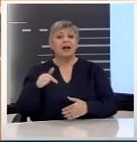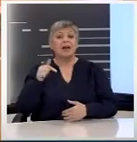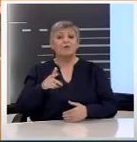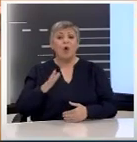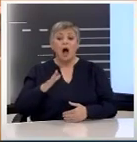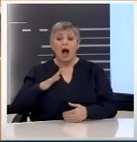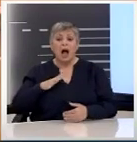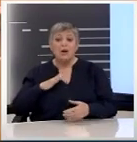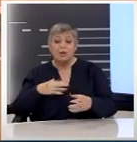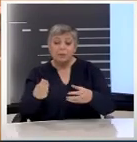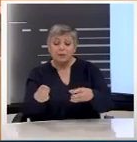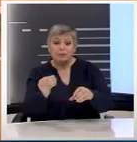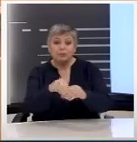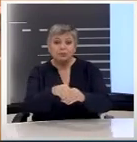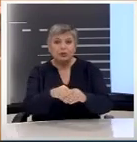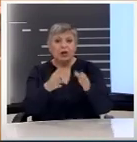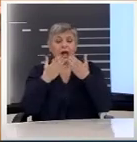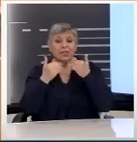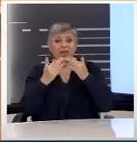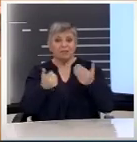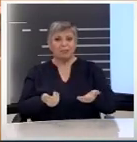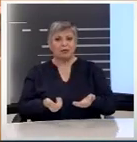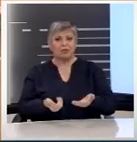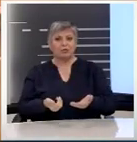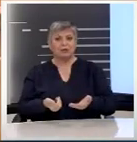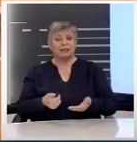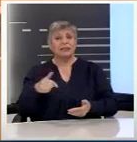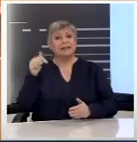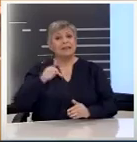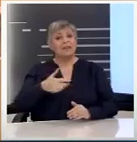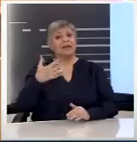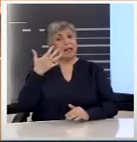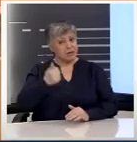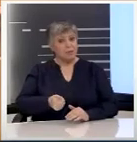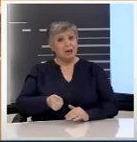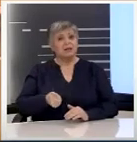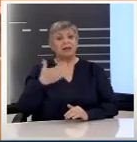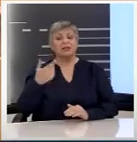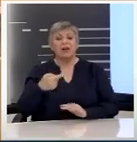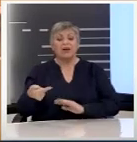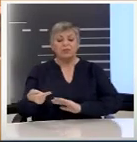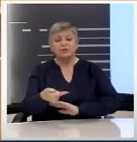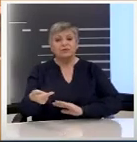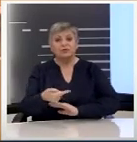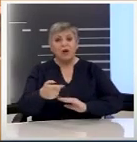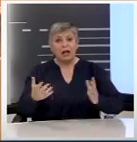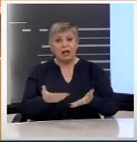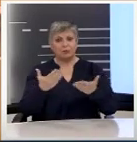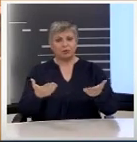πού είναι ηθικοί αυτούργοι? Επιτέλους μπορεί να μας... Δηλαδή υπήρχε ηθικός αυτούργος χωρίς φυσικό αυτούργο? Έχουμε τρελαθεί